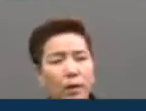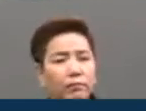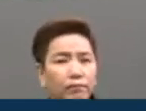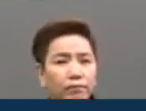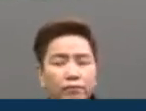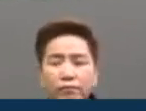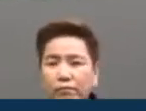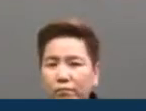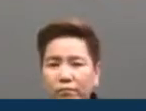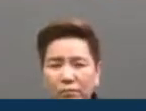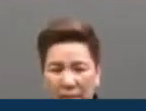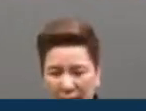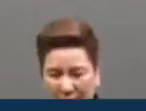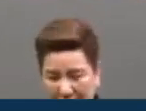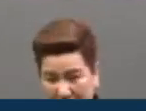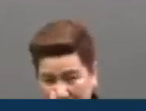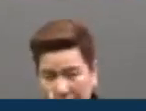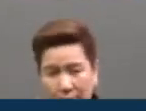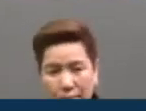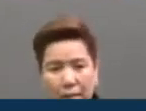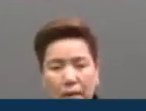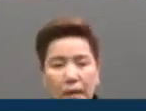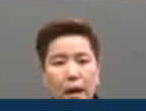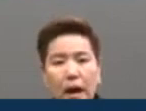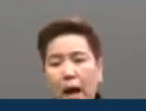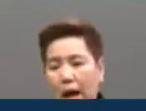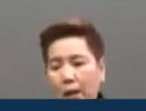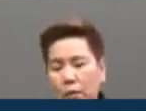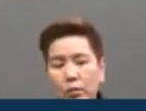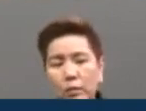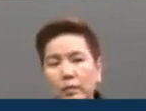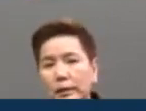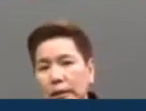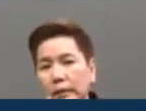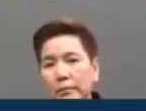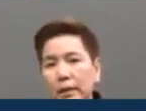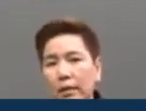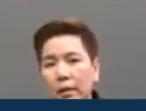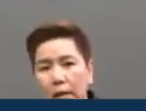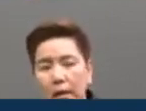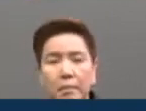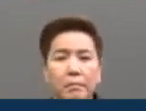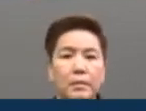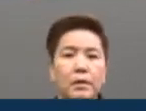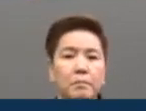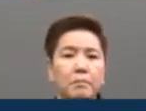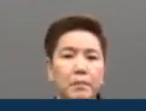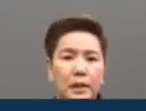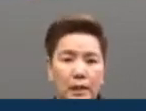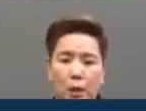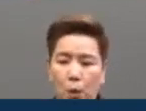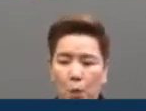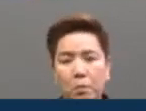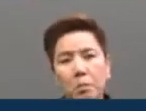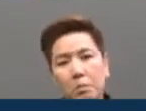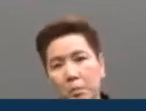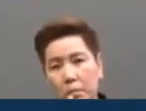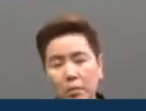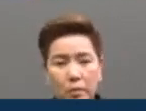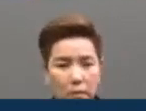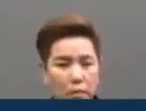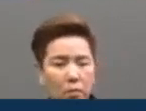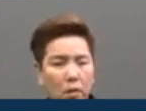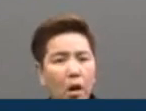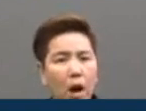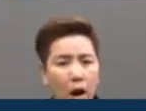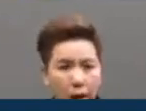ของประเทศชาติเราต่อไปครับ ขณะที่นายอุดมศรีสมทรงรองอธิบดีกรมการค้าภายในกล่าวว่าได้จัดตั้งสายตรวจพิเศษก